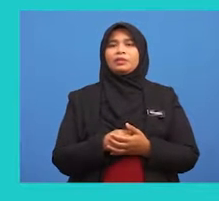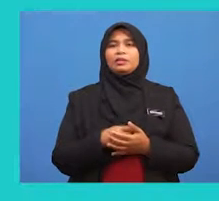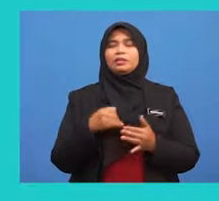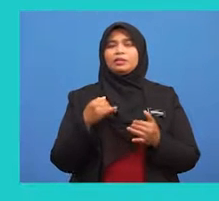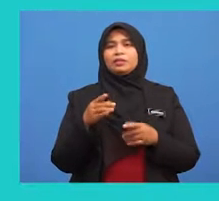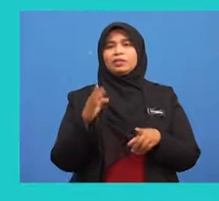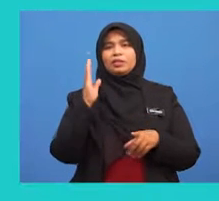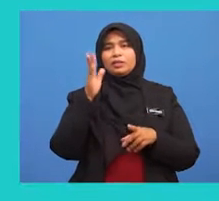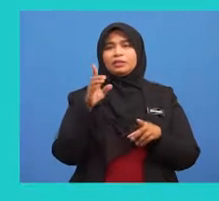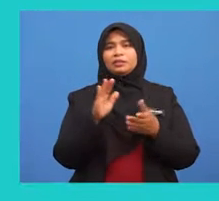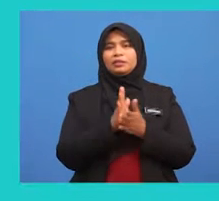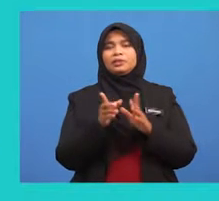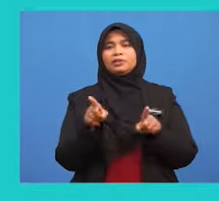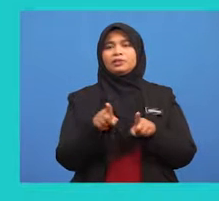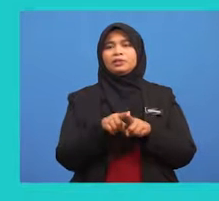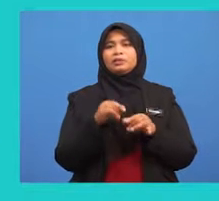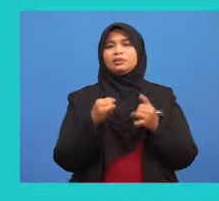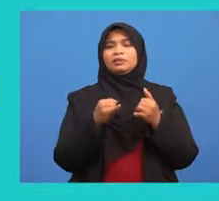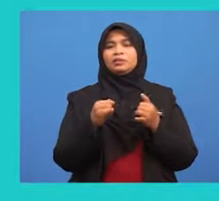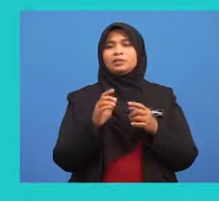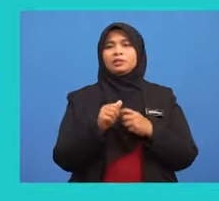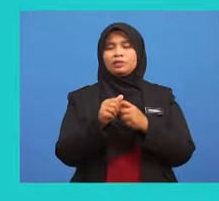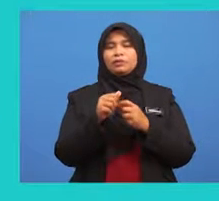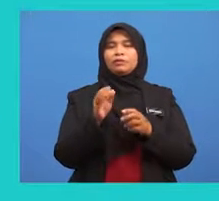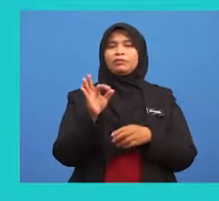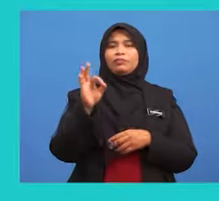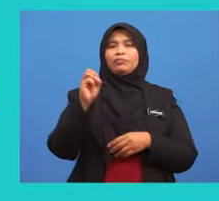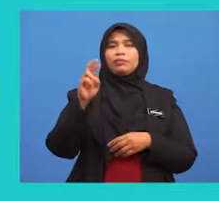membuat akaun perdagangan format TIN.